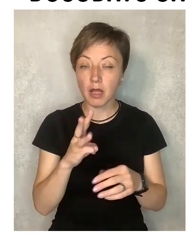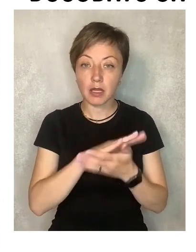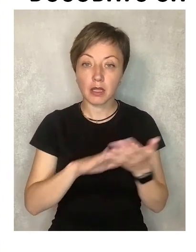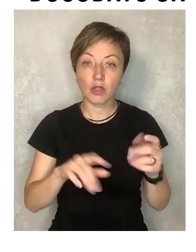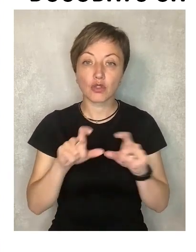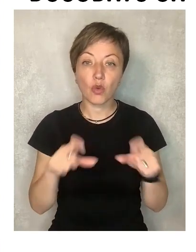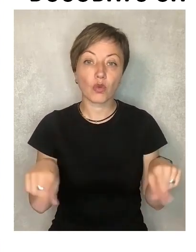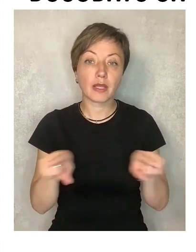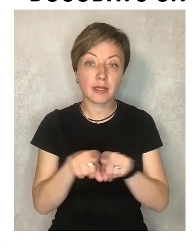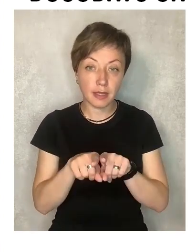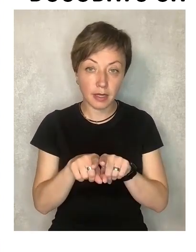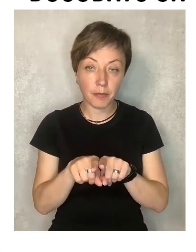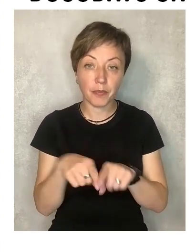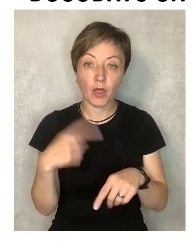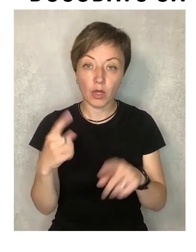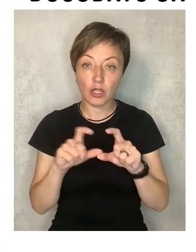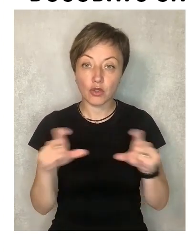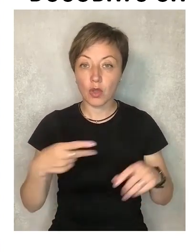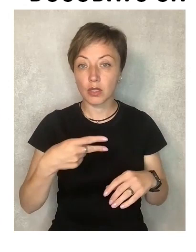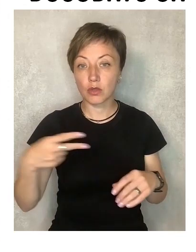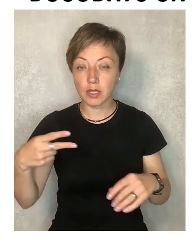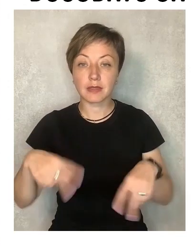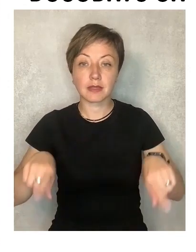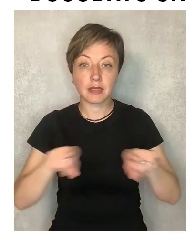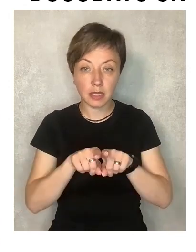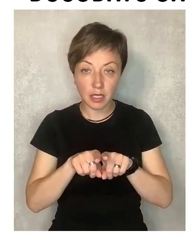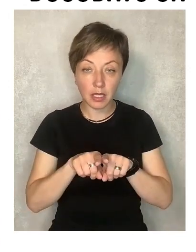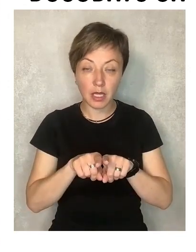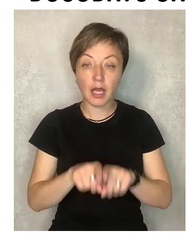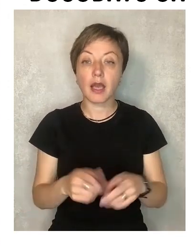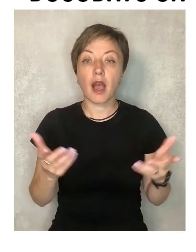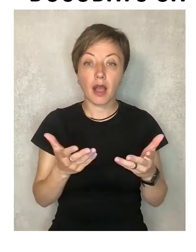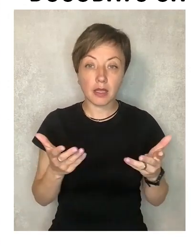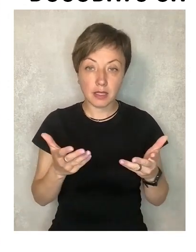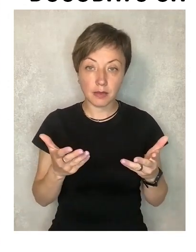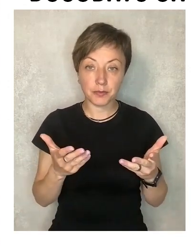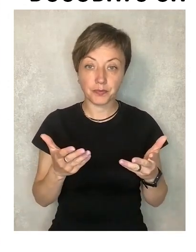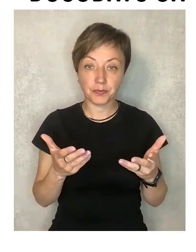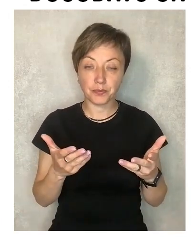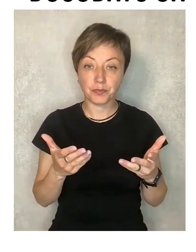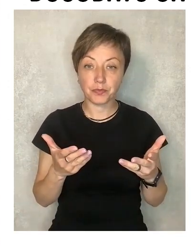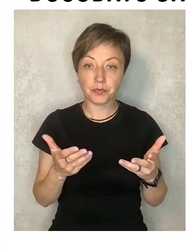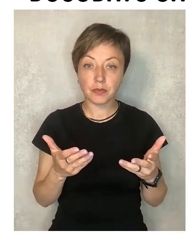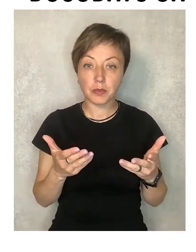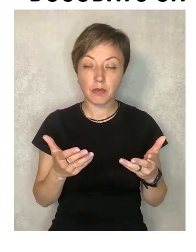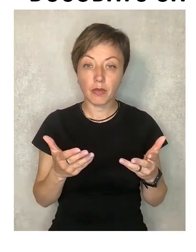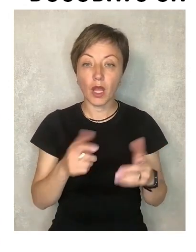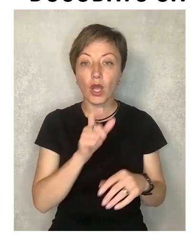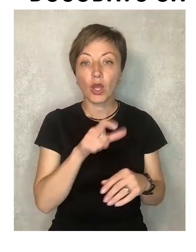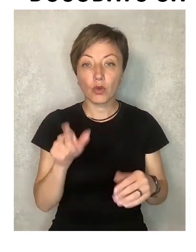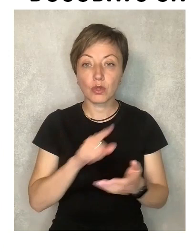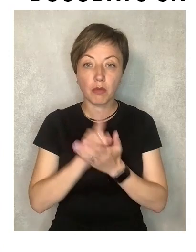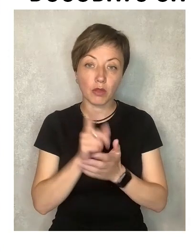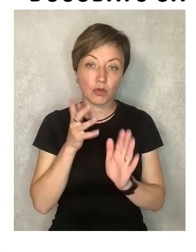стільки. Одна школа дорівнює от стільки. Тобто, якесь, скажімо так, люди теж мають розуміти, що вони з